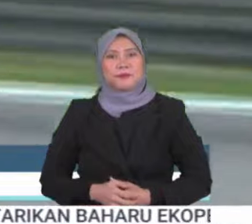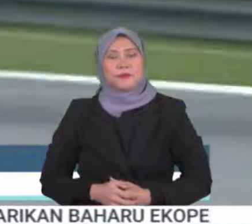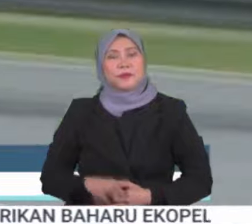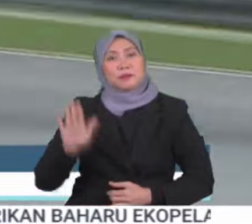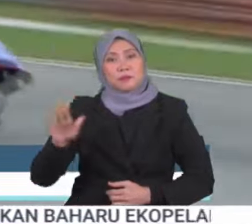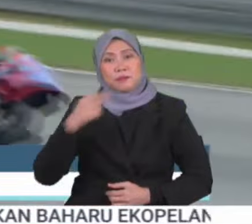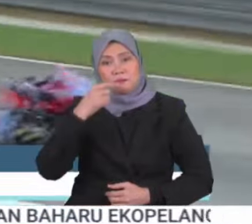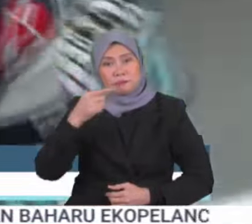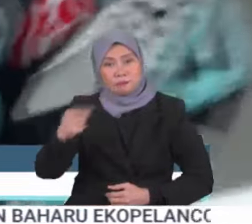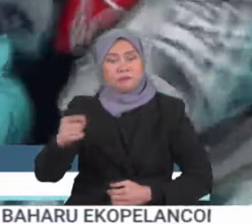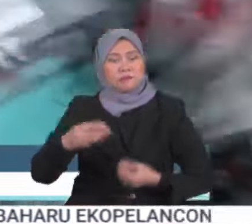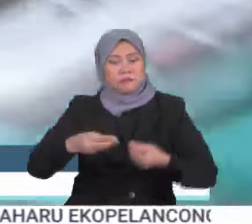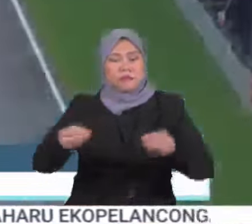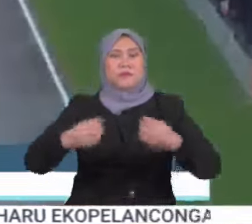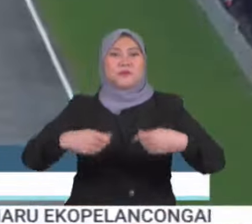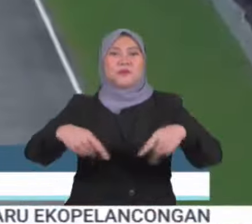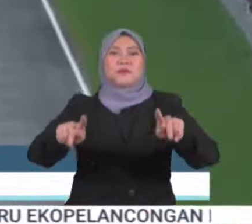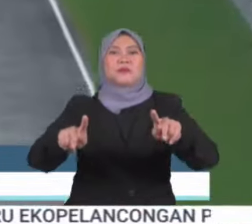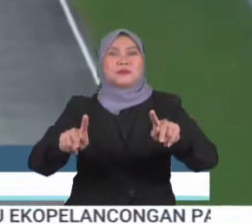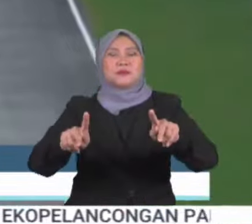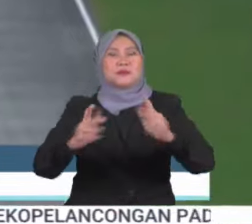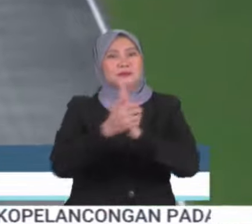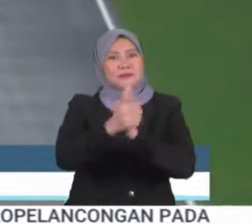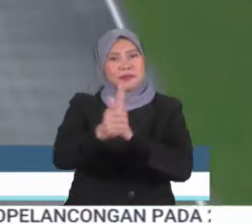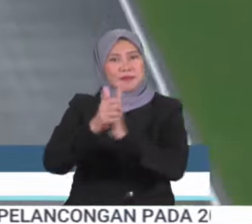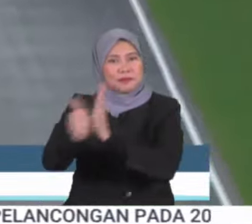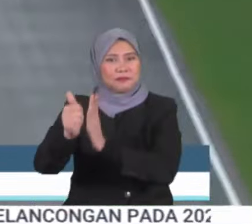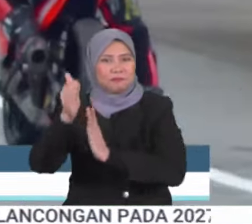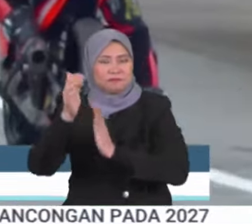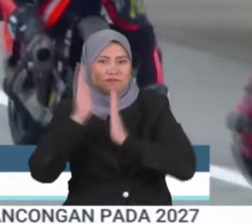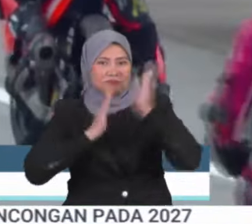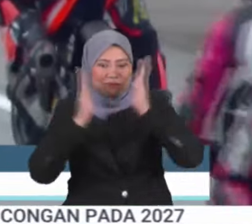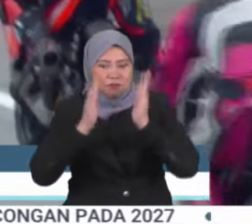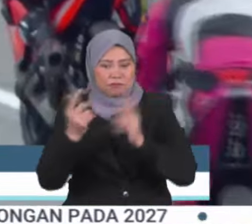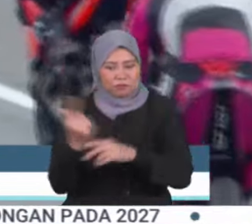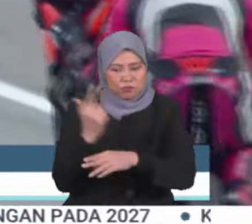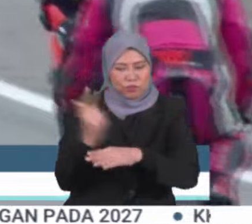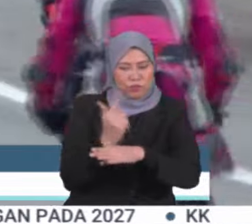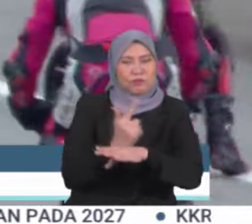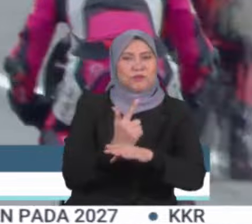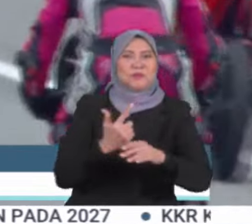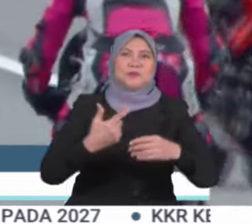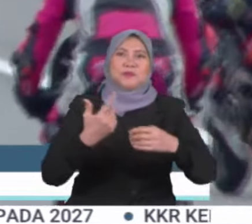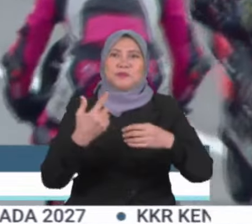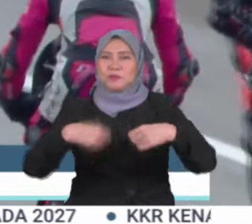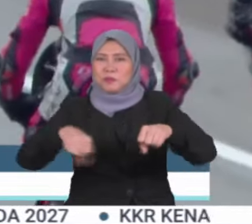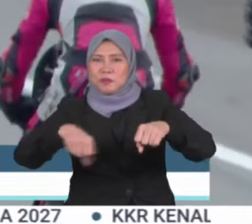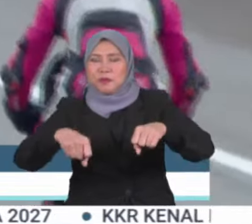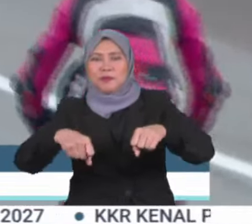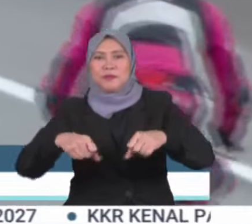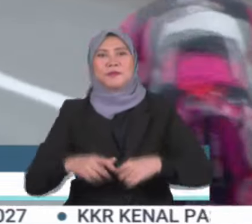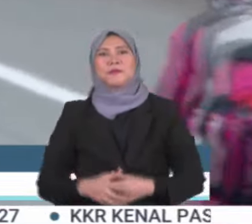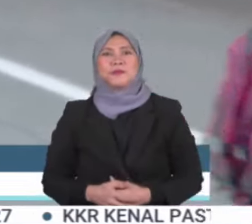Jelasnya inisiatif tersebut bagi membuka ruang kepada bakat tempatan untuk menggilap potensi.